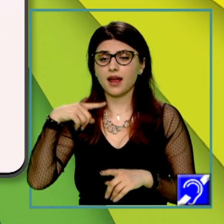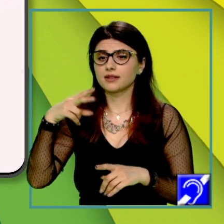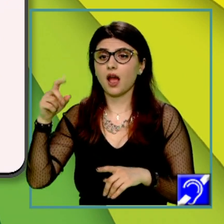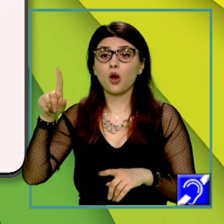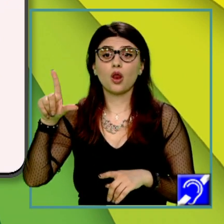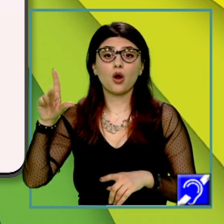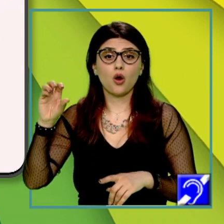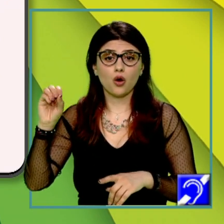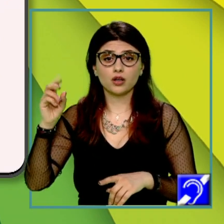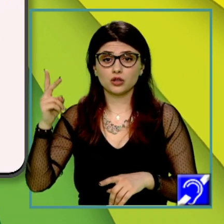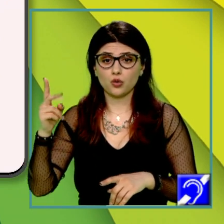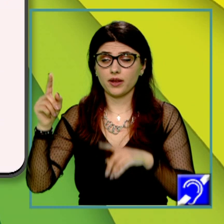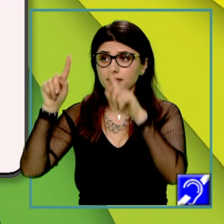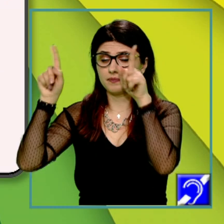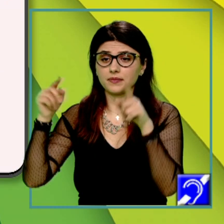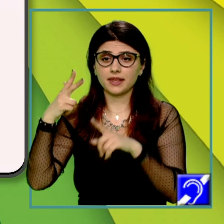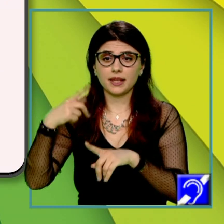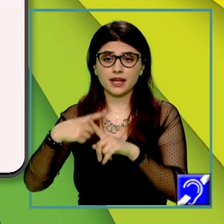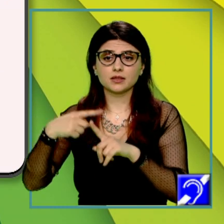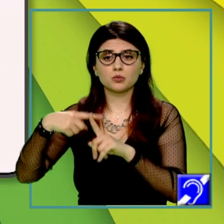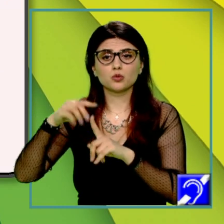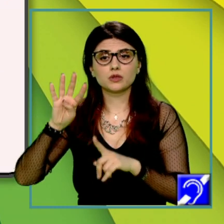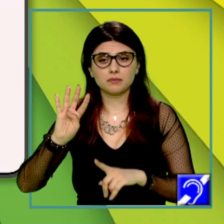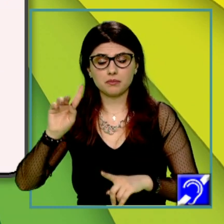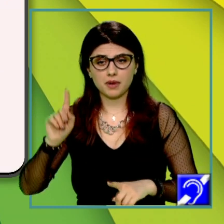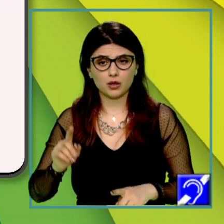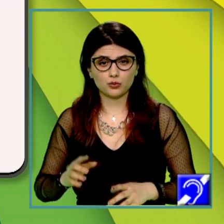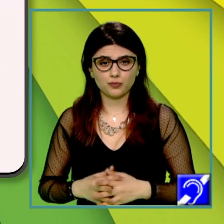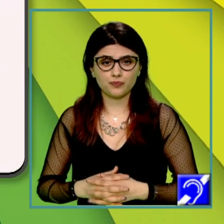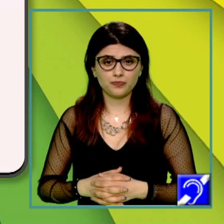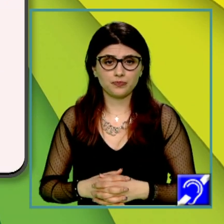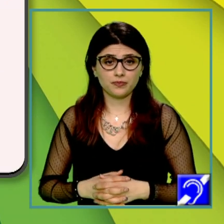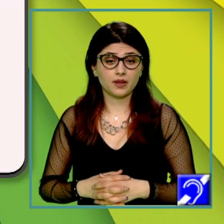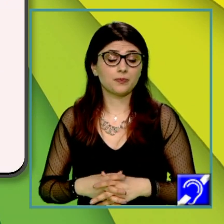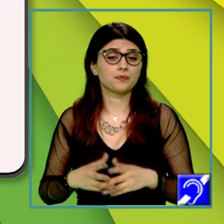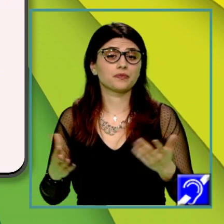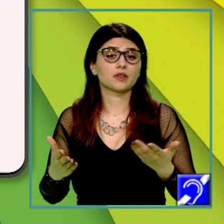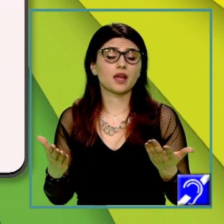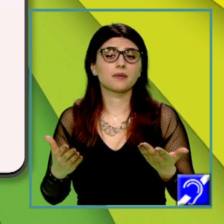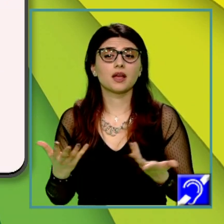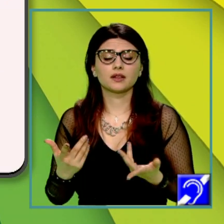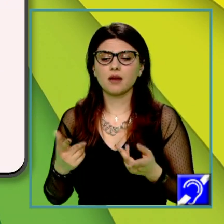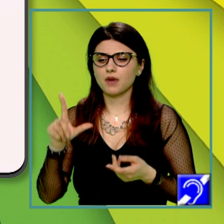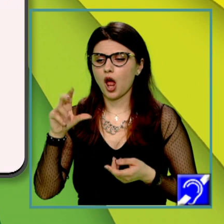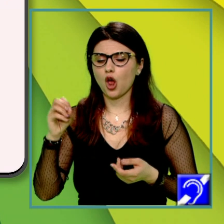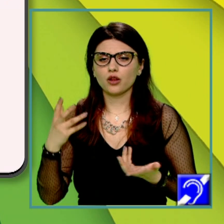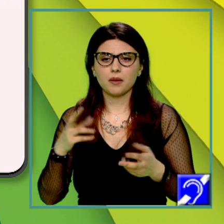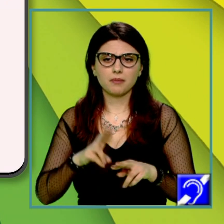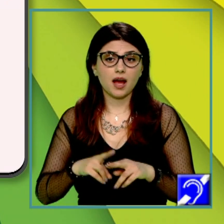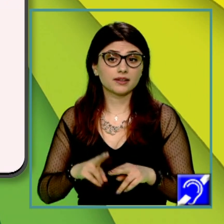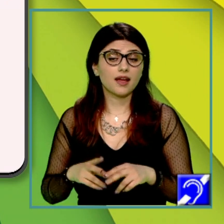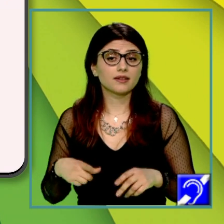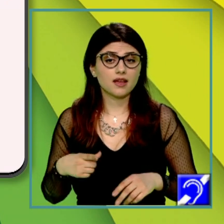cu logaritm în bază 2 din 3 x plus 4 din proprietatea de injectivitate a funcției